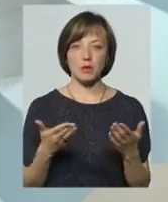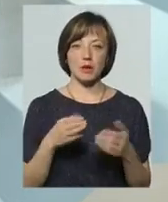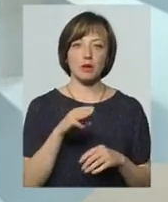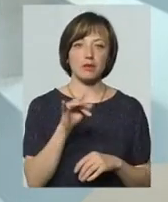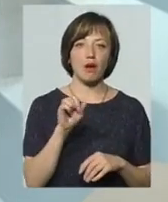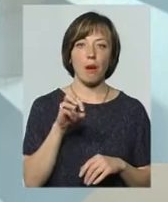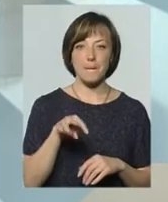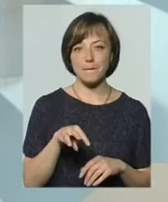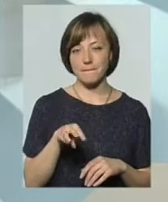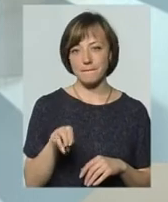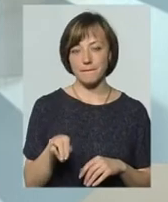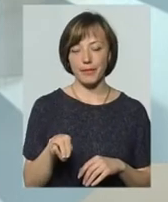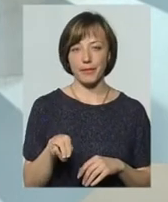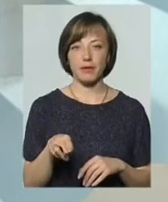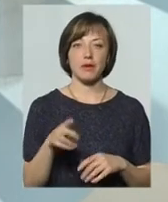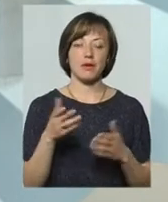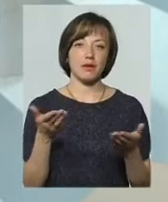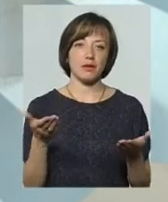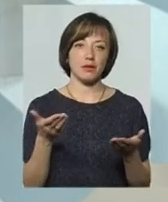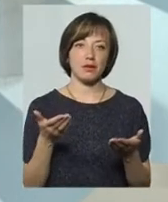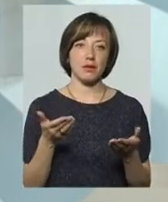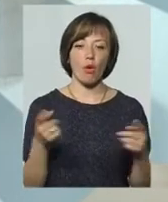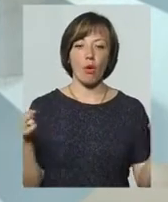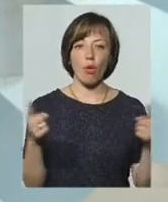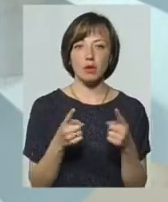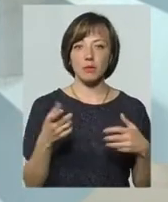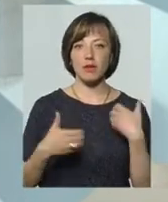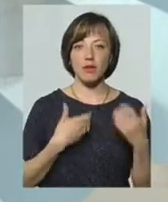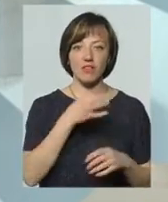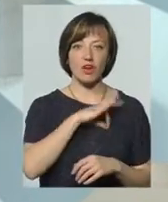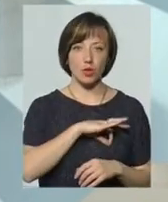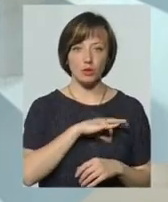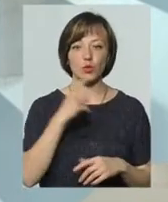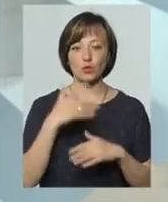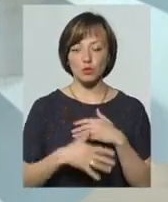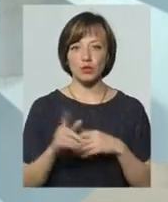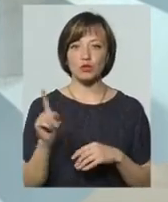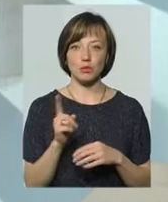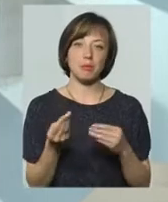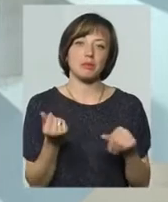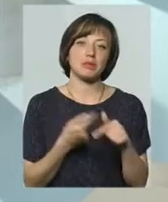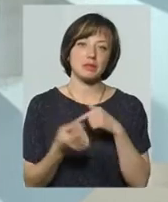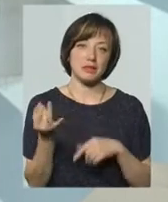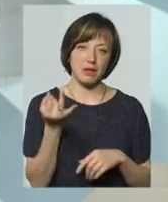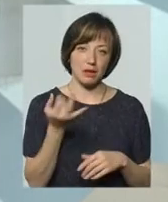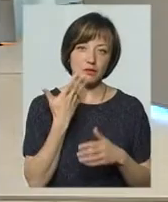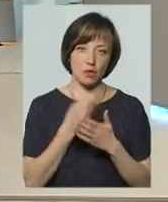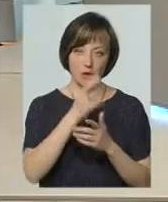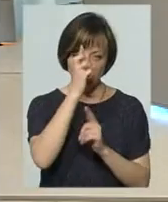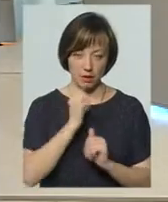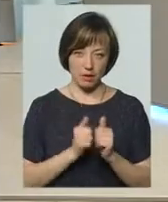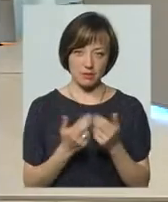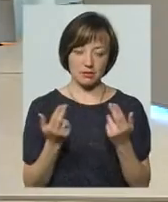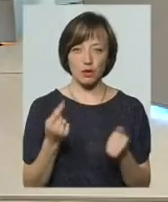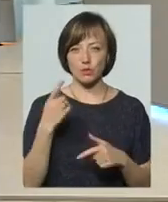Трампа про те, що, да, він приймається короткостроковими якимись вигодами. Він розуміє, що бізнес-інтересом, скажімо, своєї країни, так?